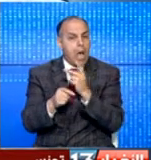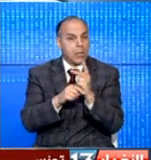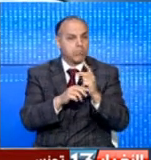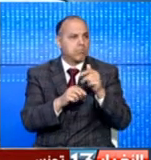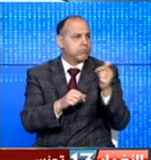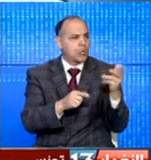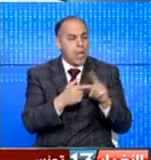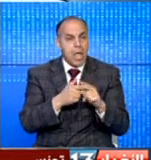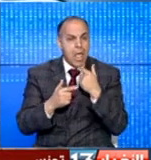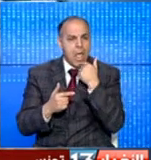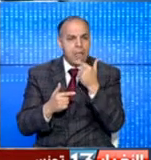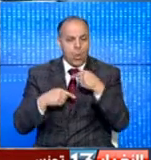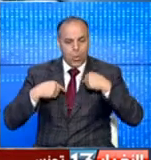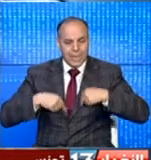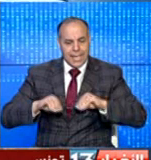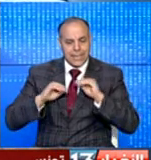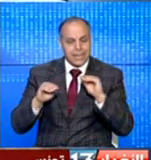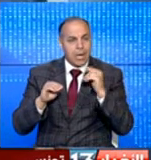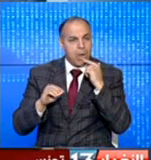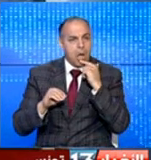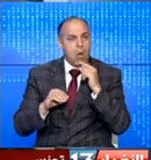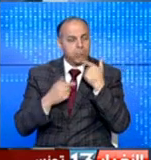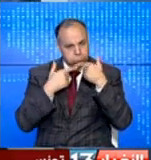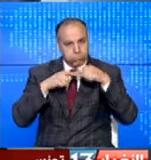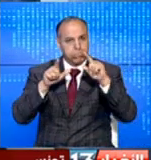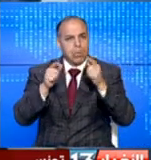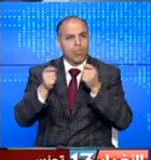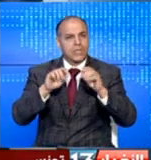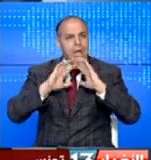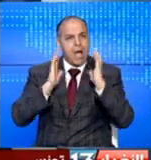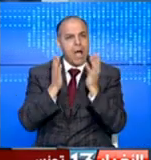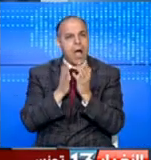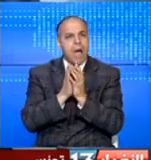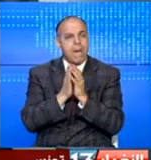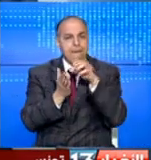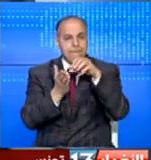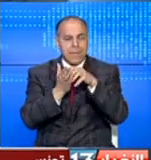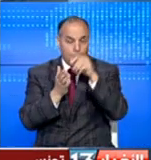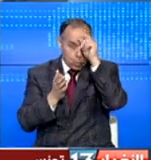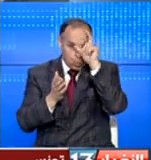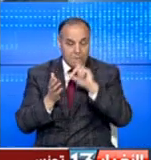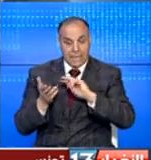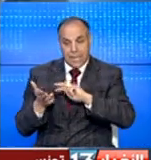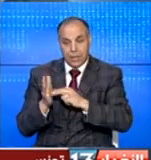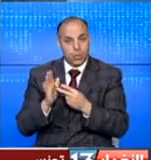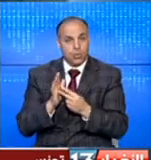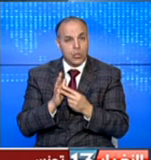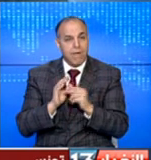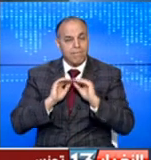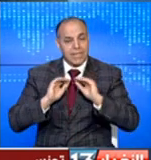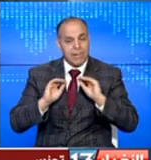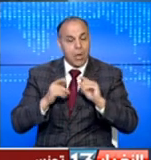المخاطر، هو ما أعدته وزارة التربية وأعلنت عنه المديرة العامة للمركز الوطني للتكنولوجيات في